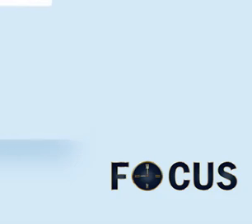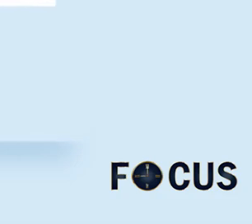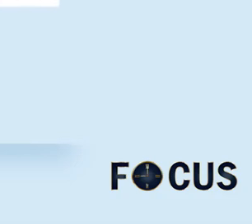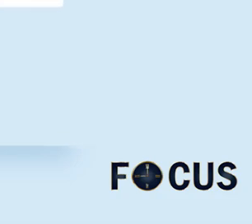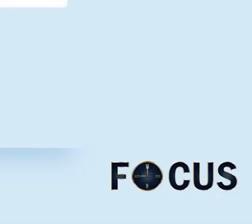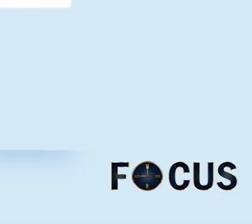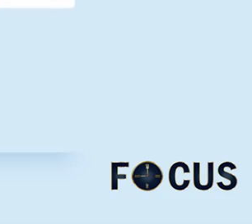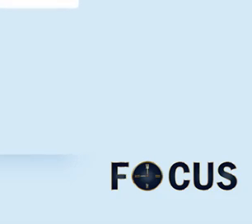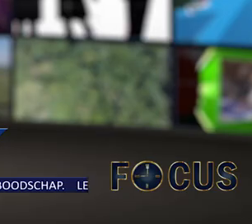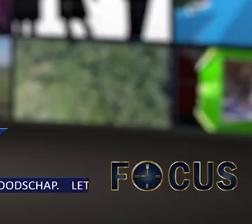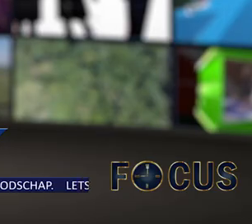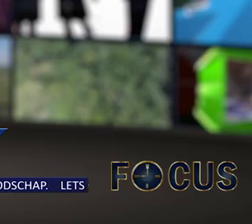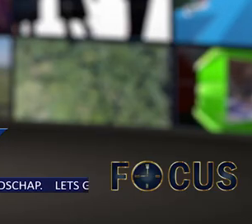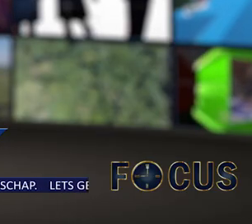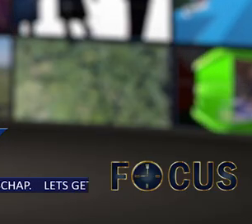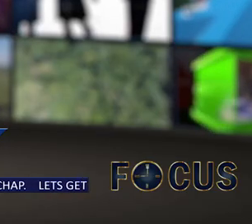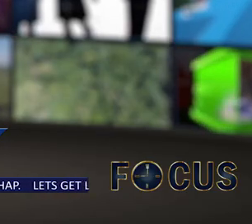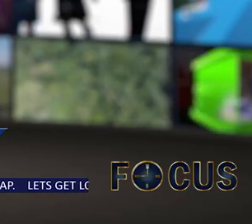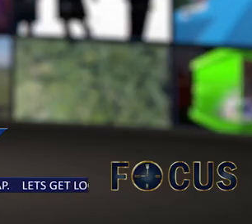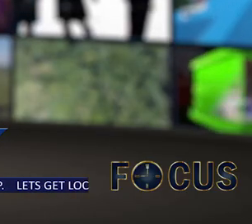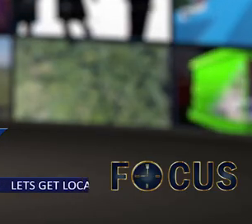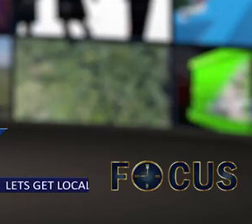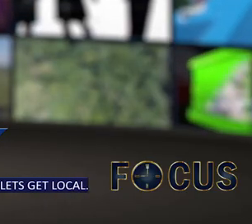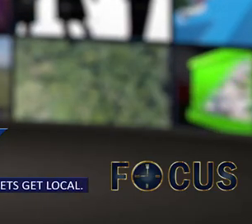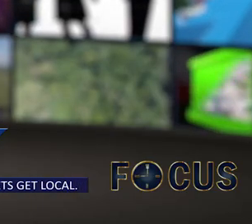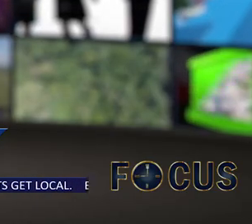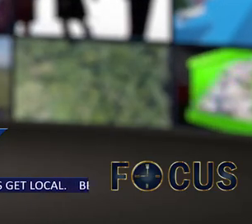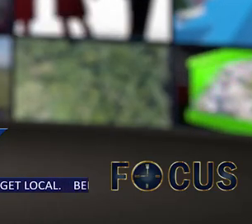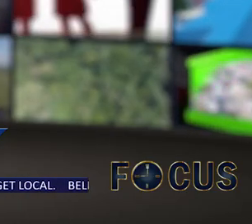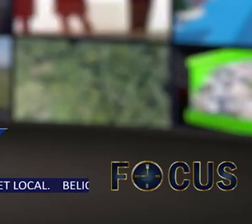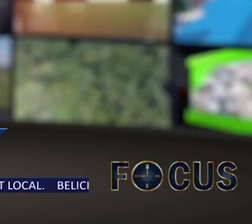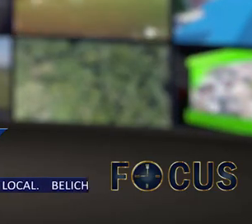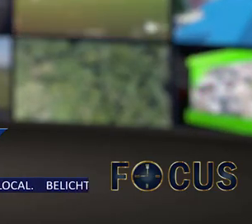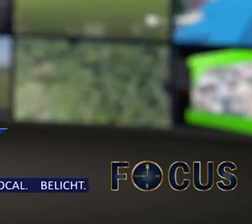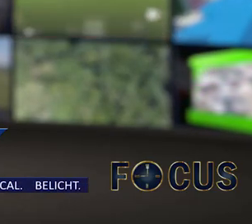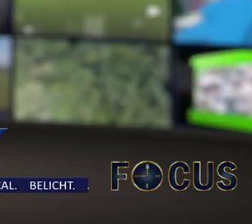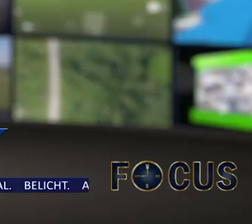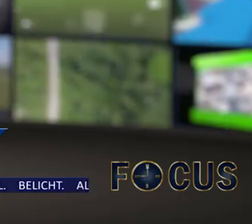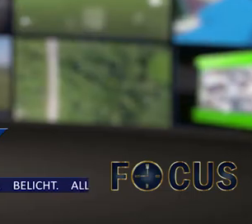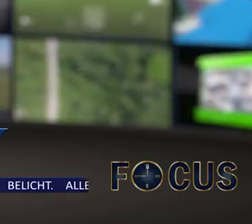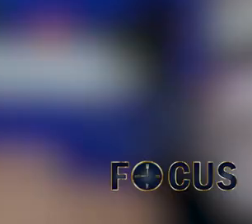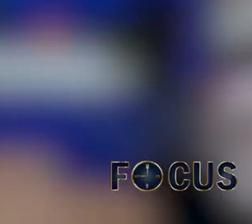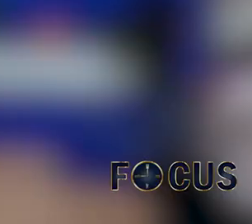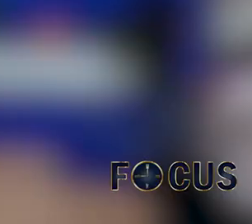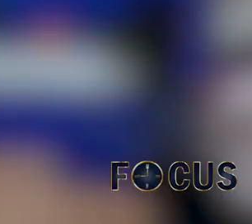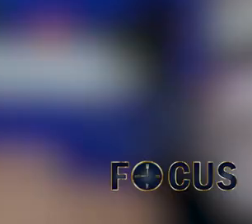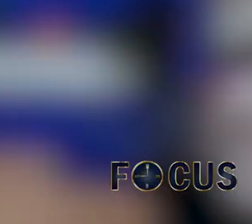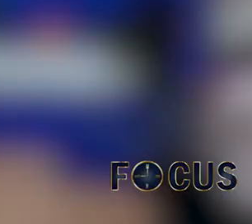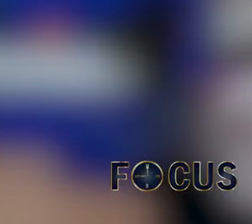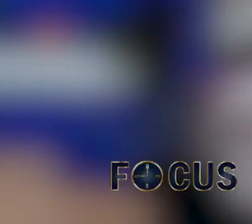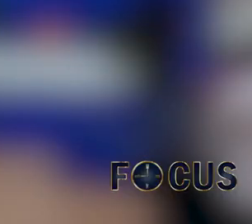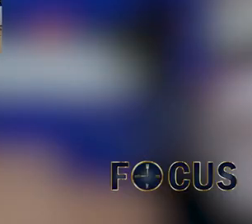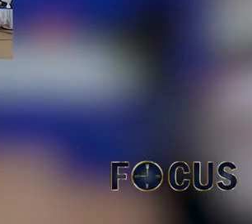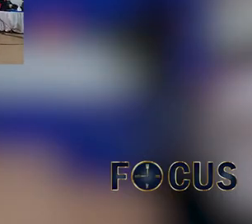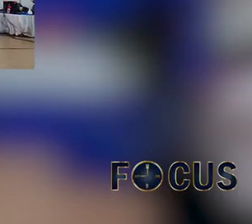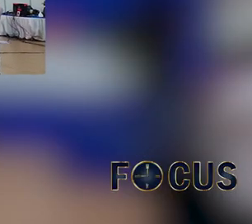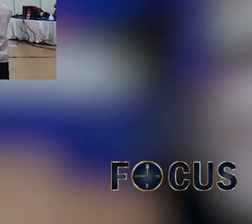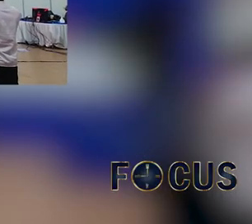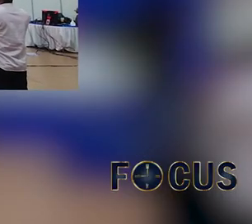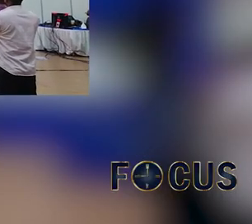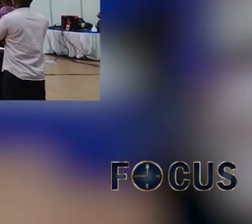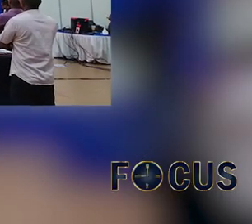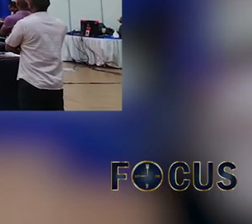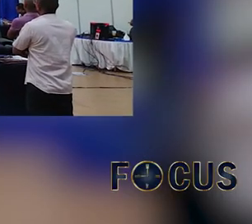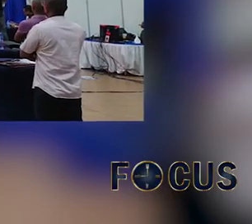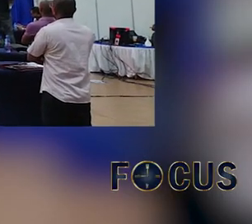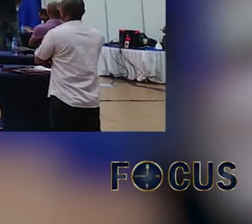afstand van 1,5 meter een wezenlijke bijdrage leveren aan het indammen van dit virus. De regering gaat de komende week met